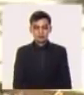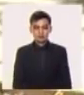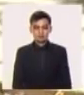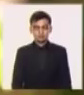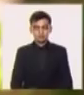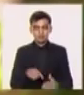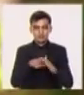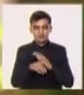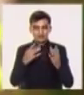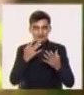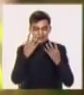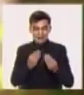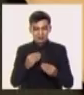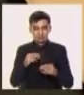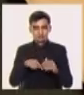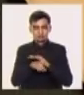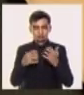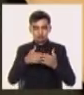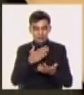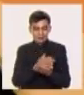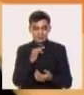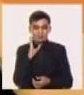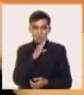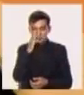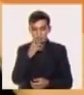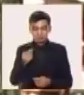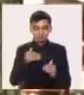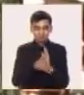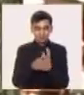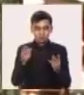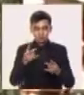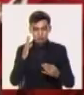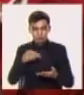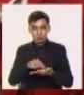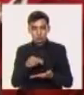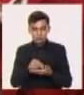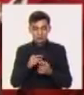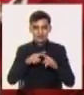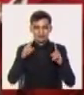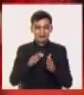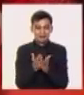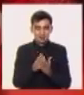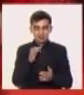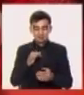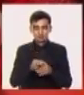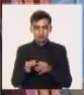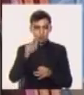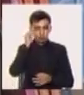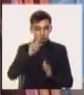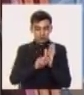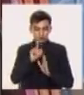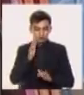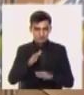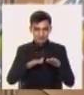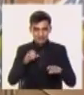Каждый день на счету. Родители школьников озадачены, нужно ли тратиться на рабочие тетради. Требуют покупать. Школьники начнут учебу дистанционно, что